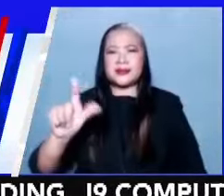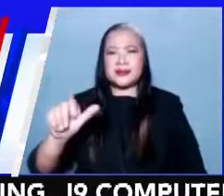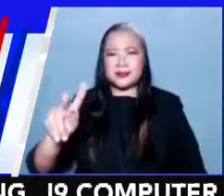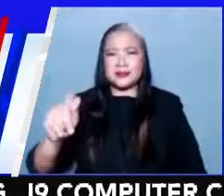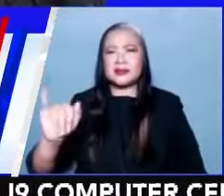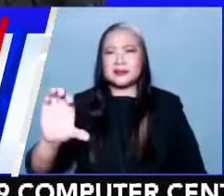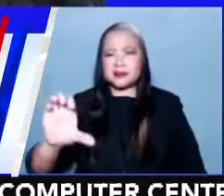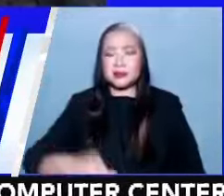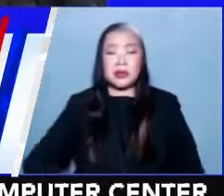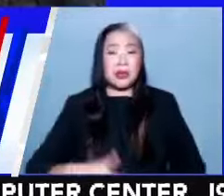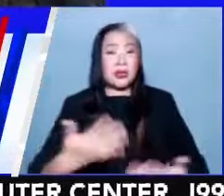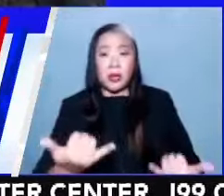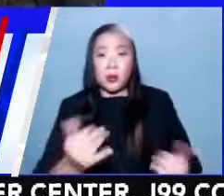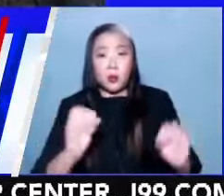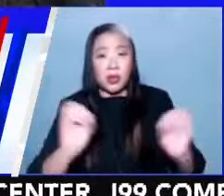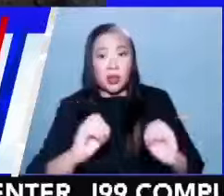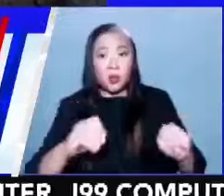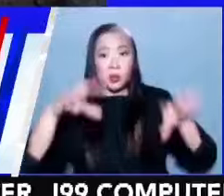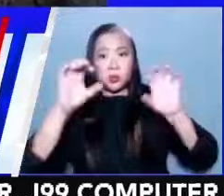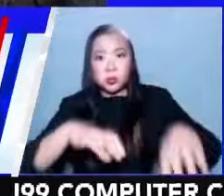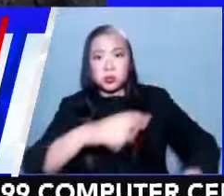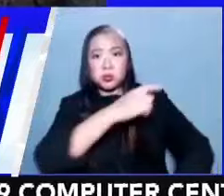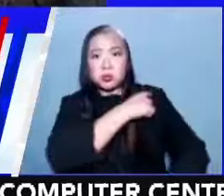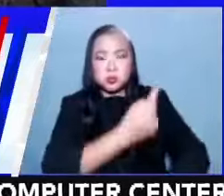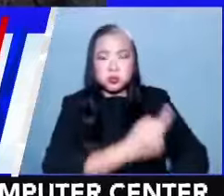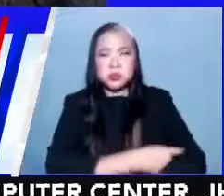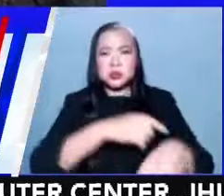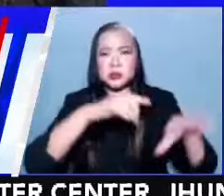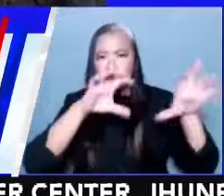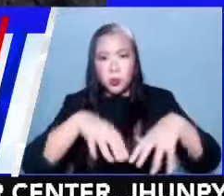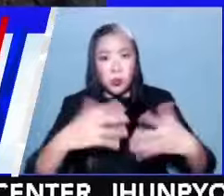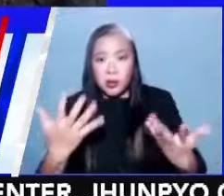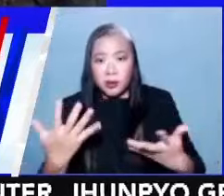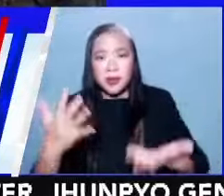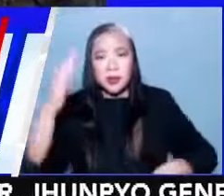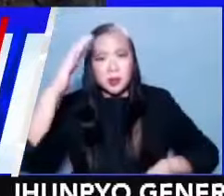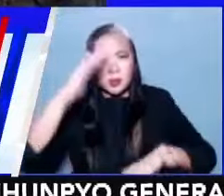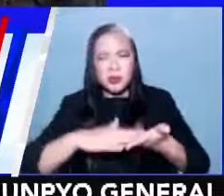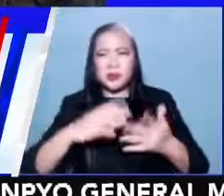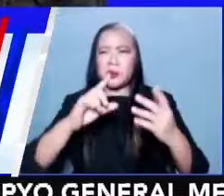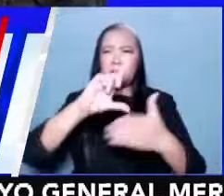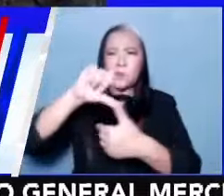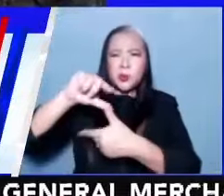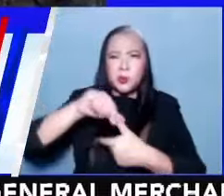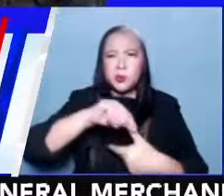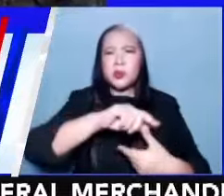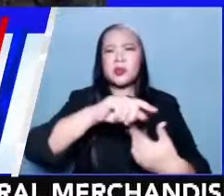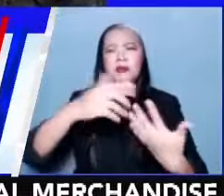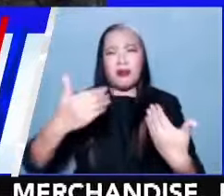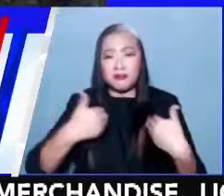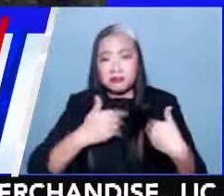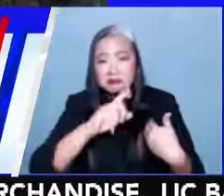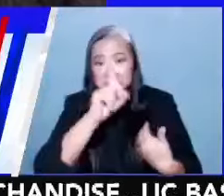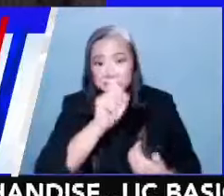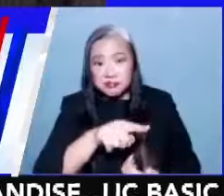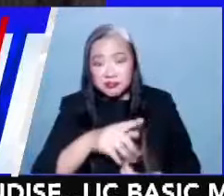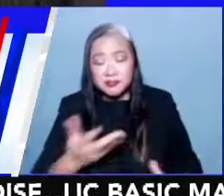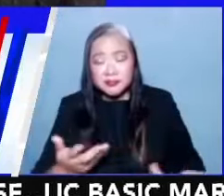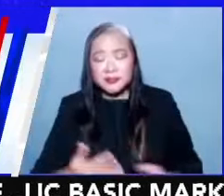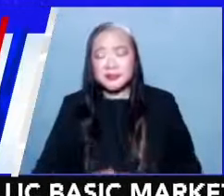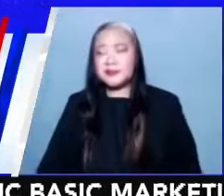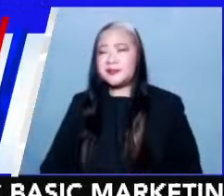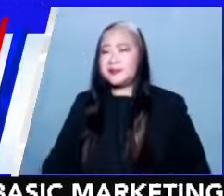katindi yung mga nararanasan niyo po diyan, mga buhawi, may mga ganyan pa po ba? So ngayon